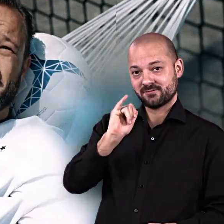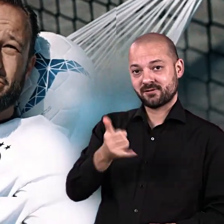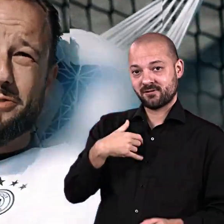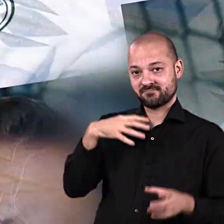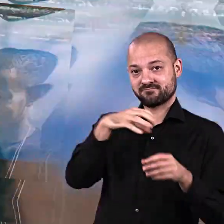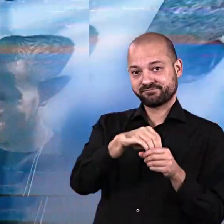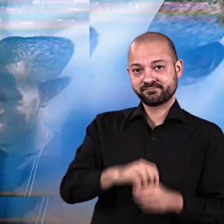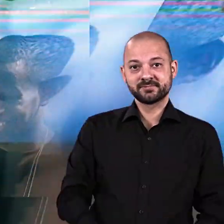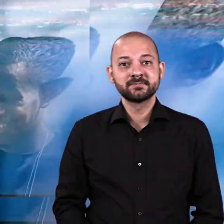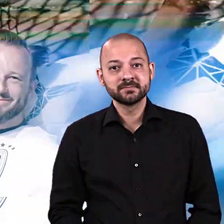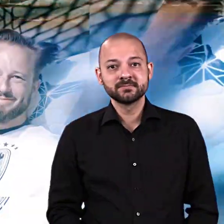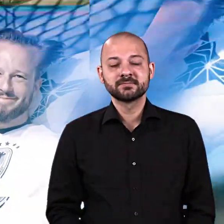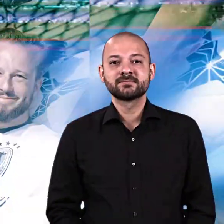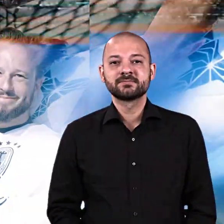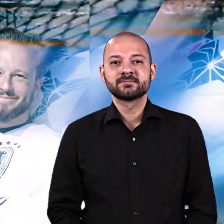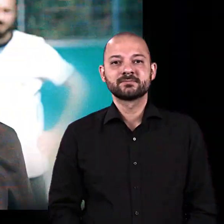Nationalmannschaft.